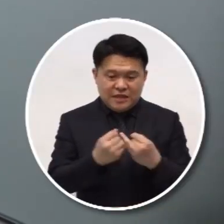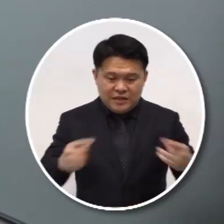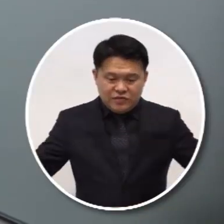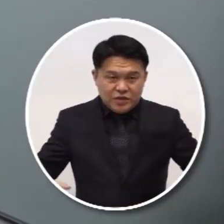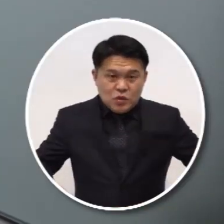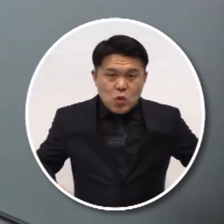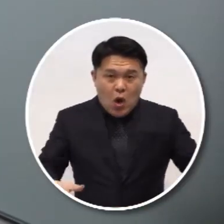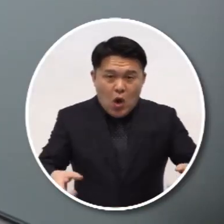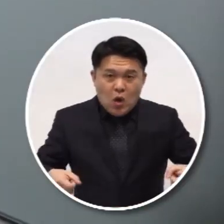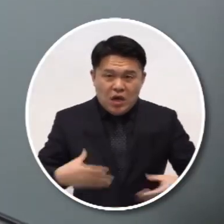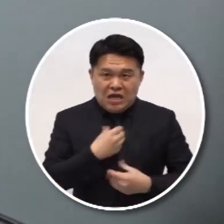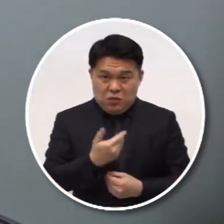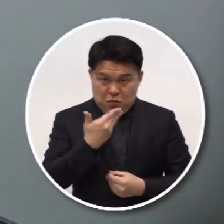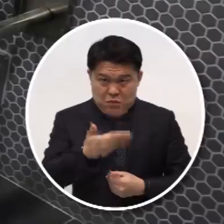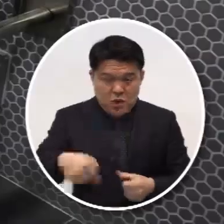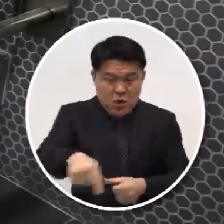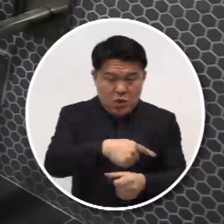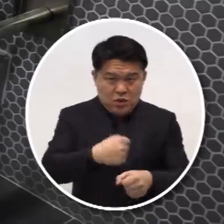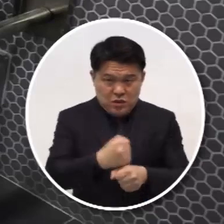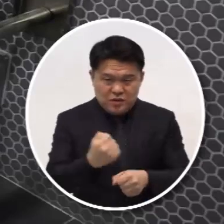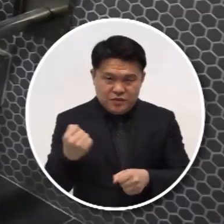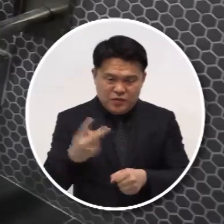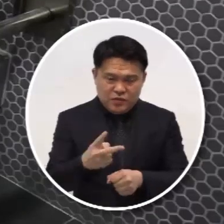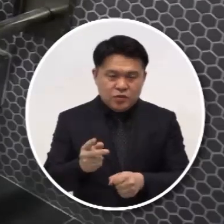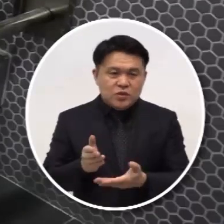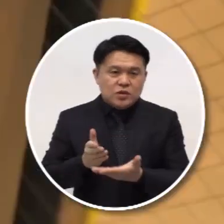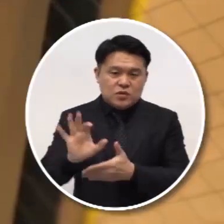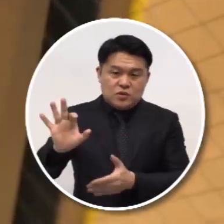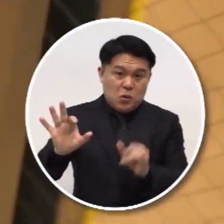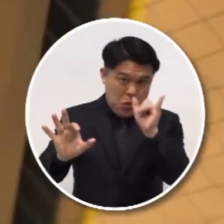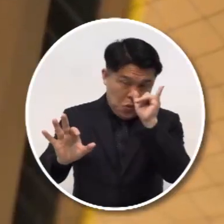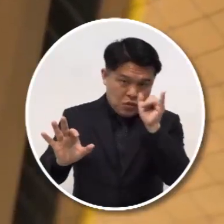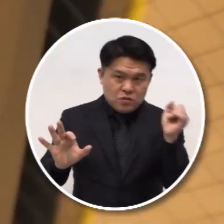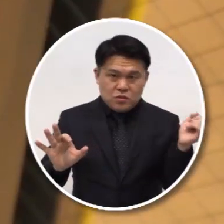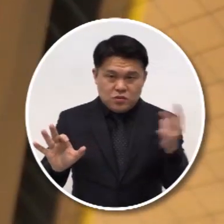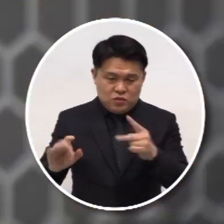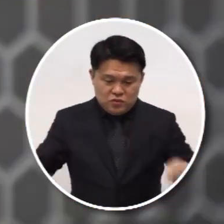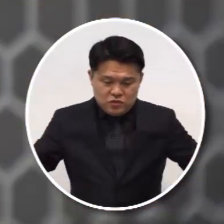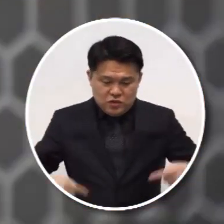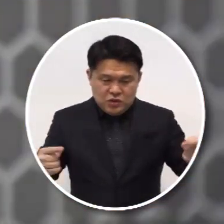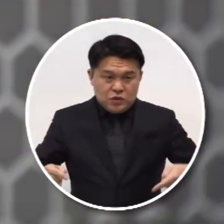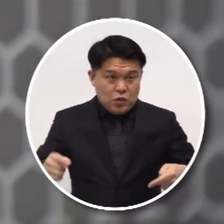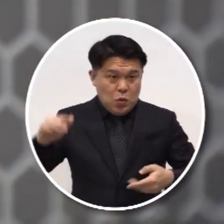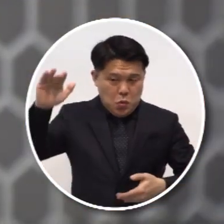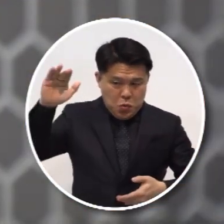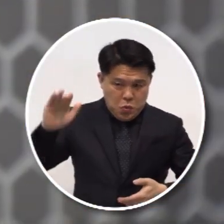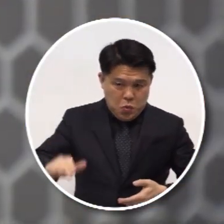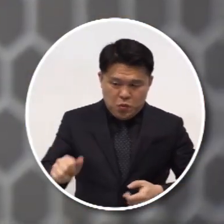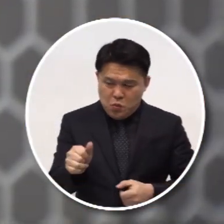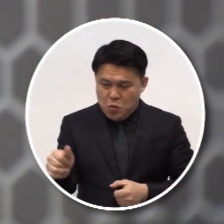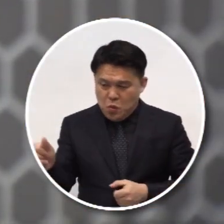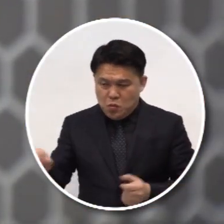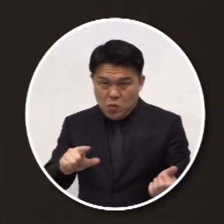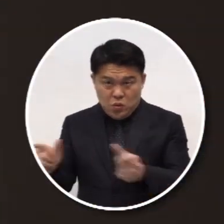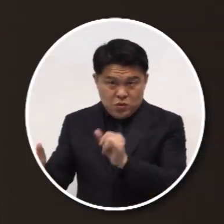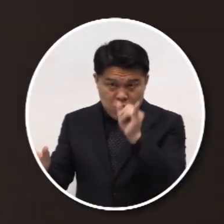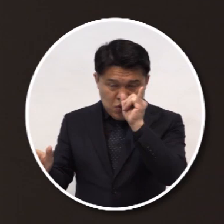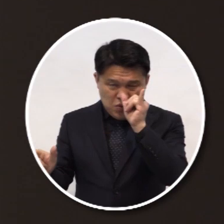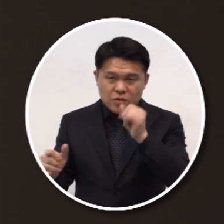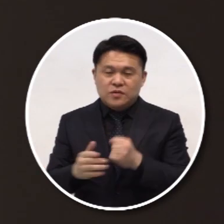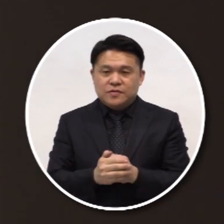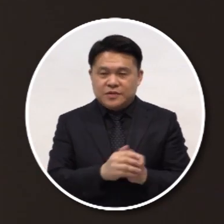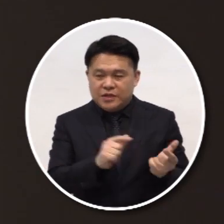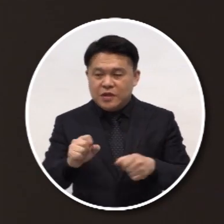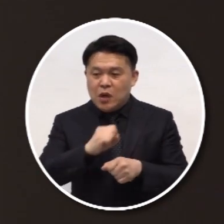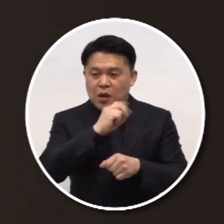휠체어가 안전하게 다닐 수 있는 환경과 전용 화장실, 휠체어의 높이에 맞춘 각종 스위치 등